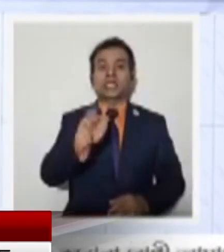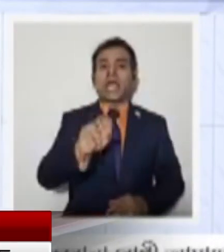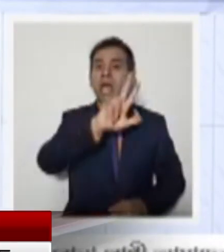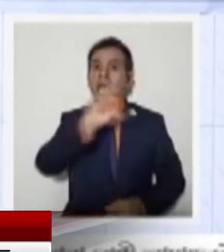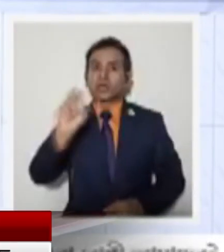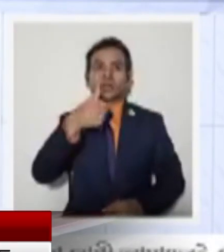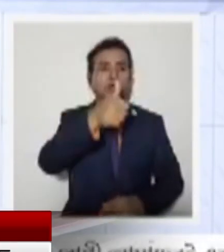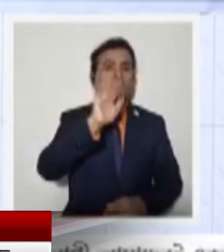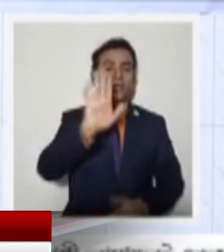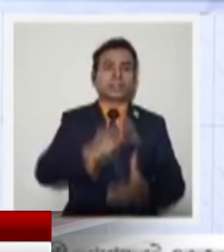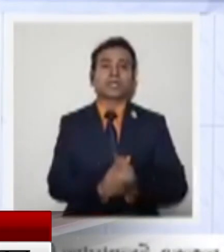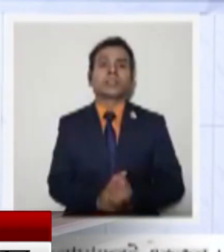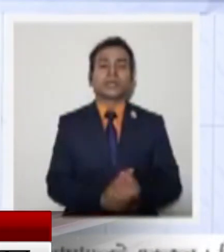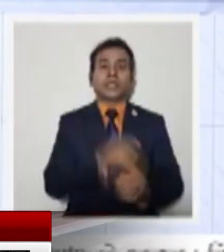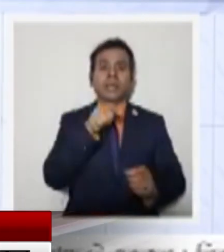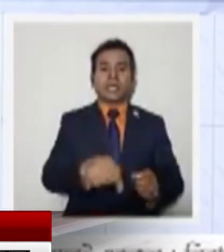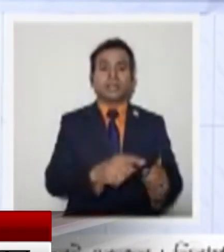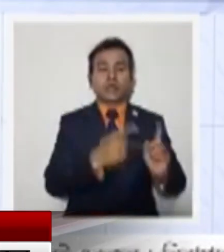নমুনা পরীক্ষা হলো